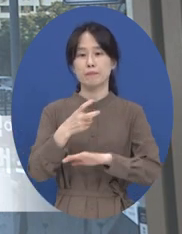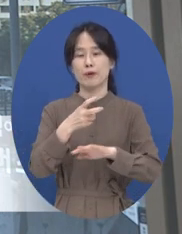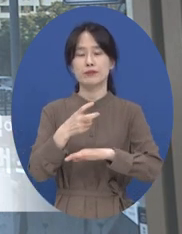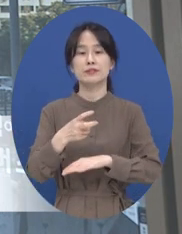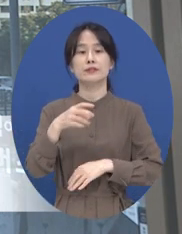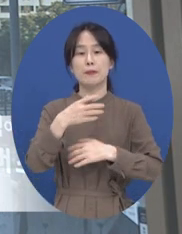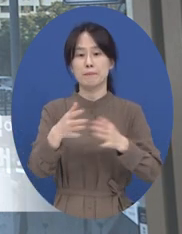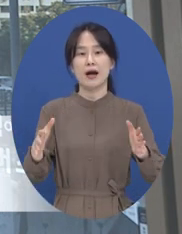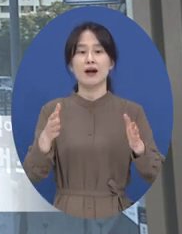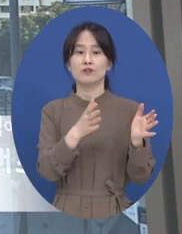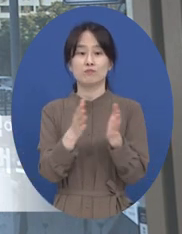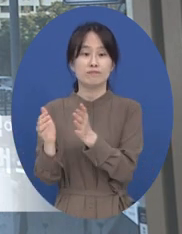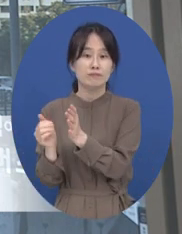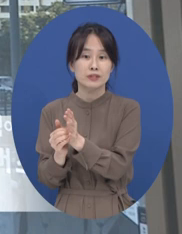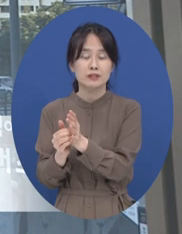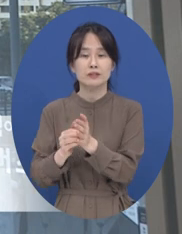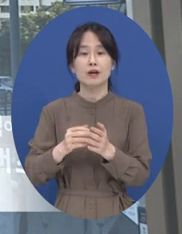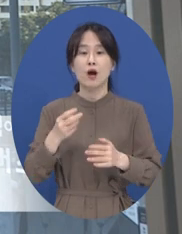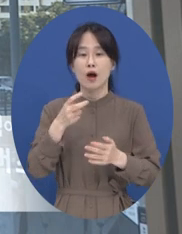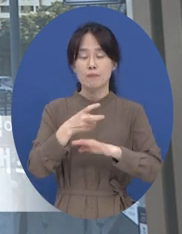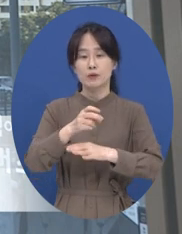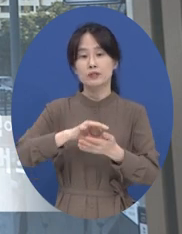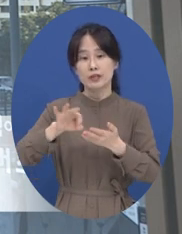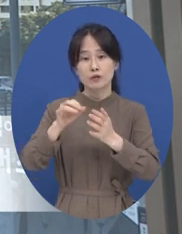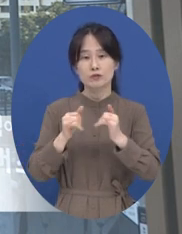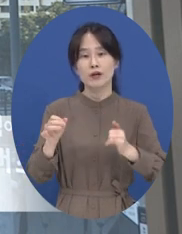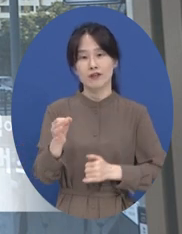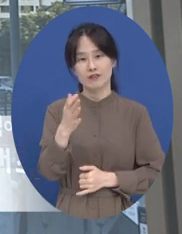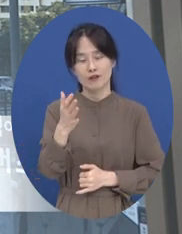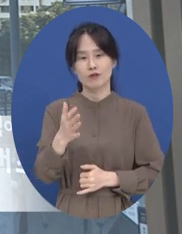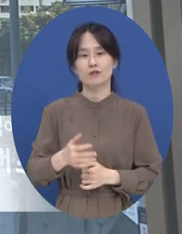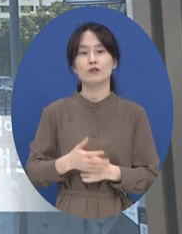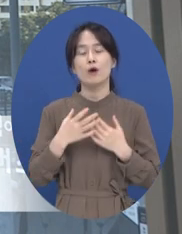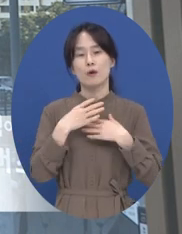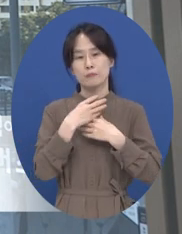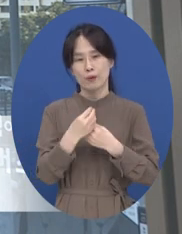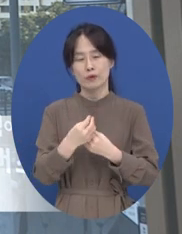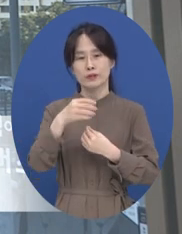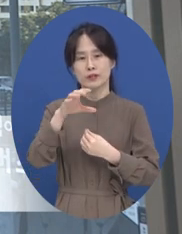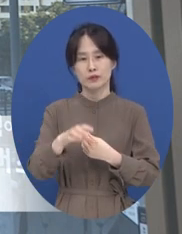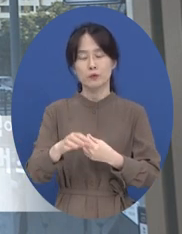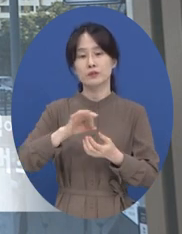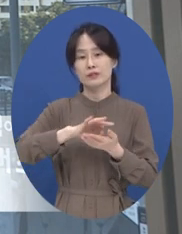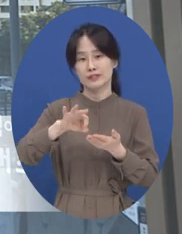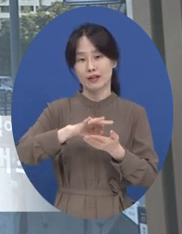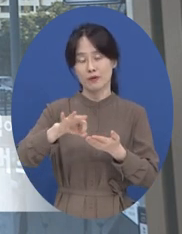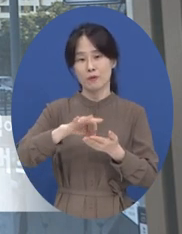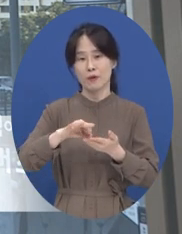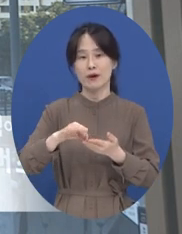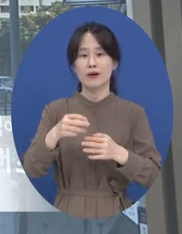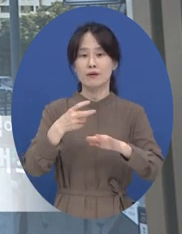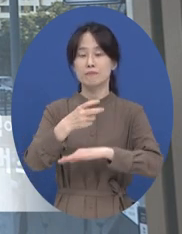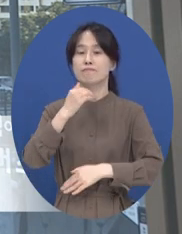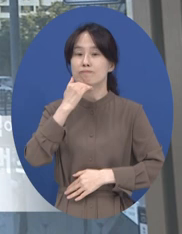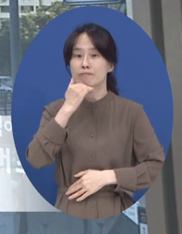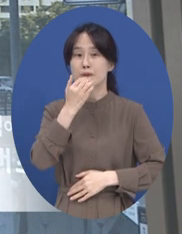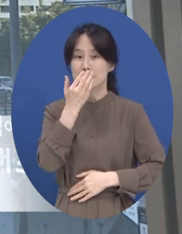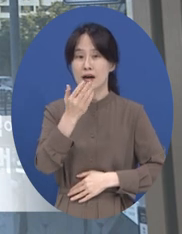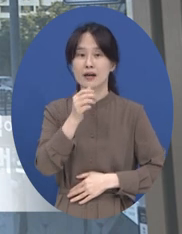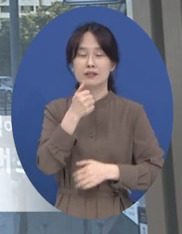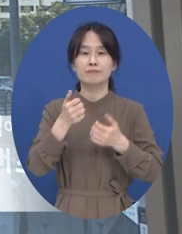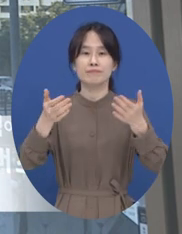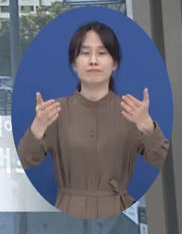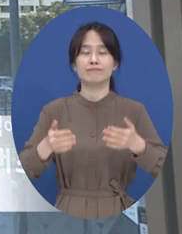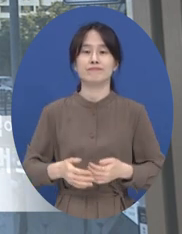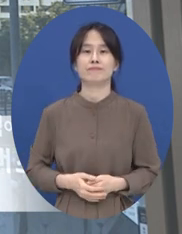마련했습니다 버스 이용객 이면 누구나 무료로 쾌적한 실내에서 편의 시설을 이용하며 버스를 기다릴 수 있습니다 구형 술